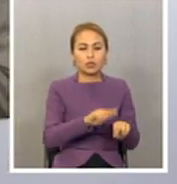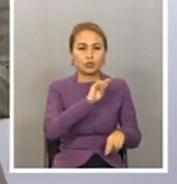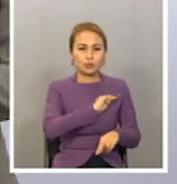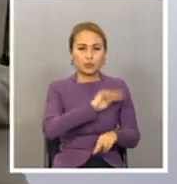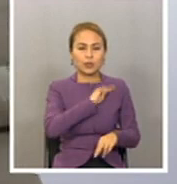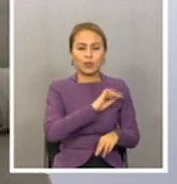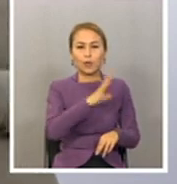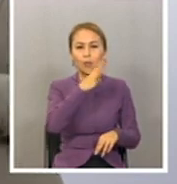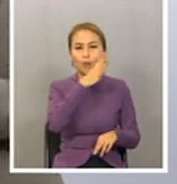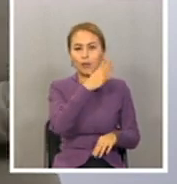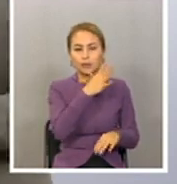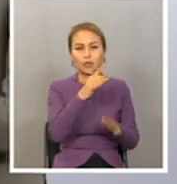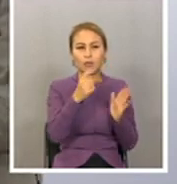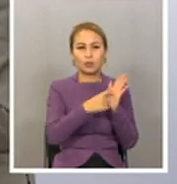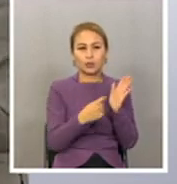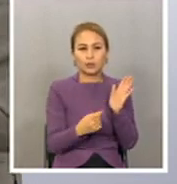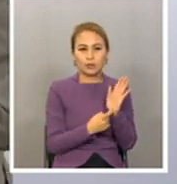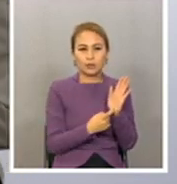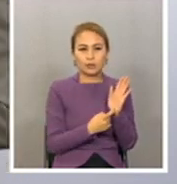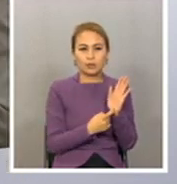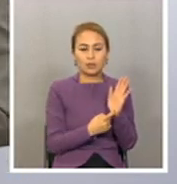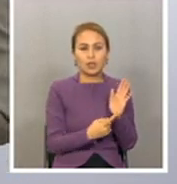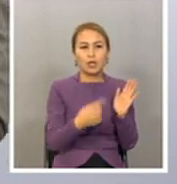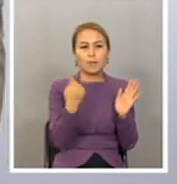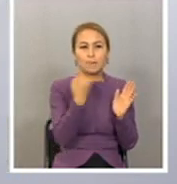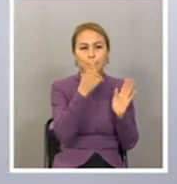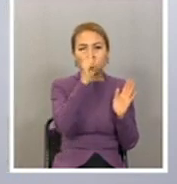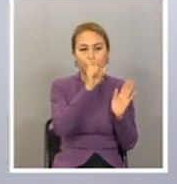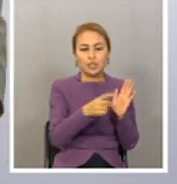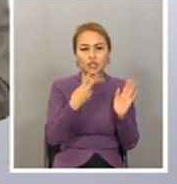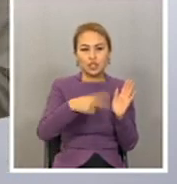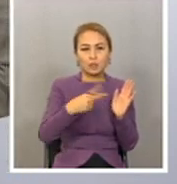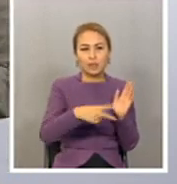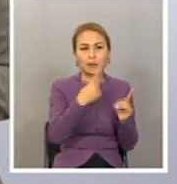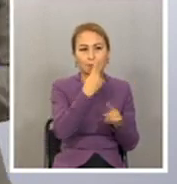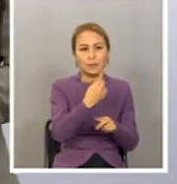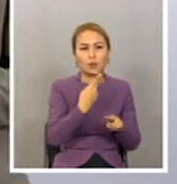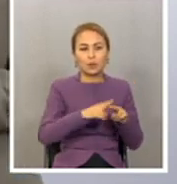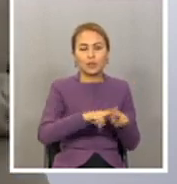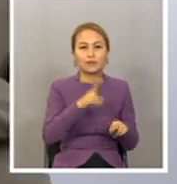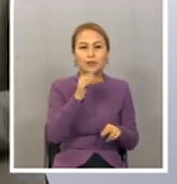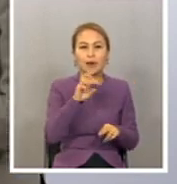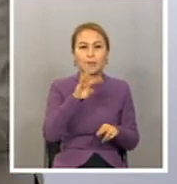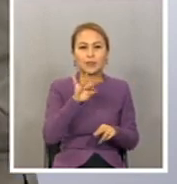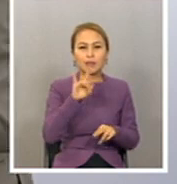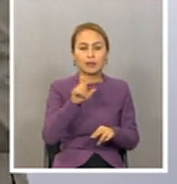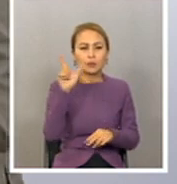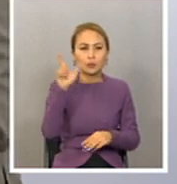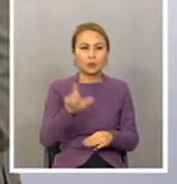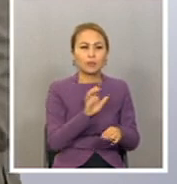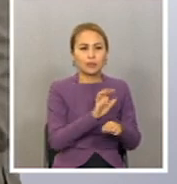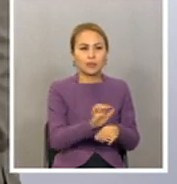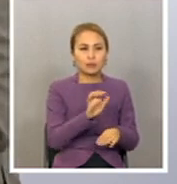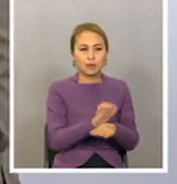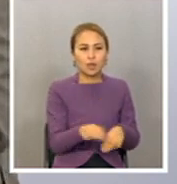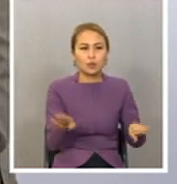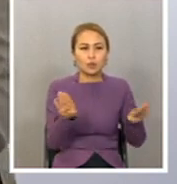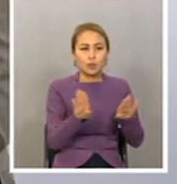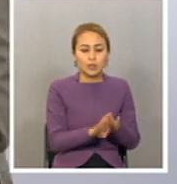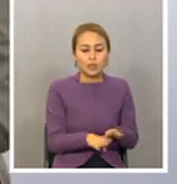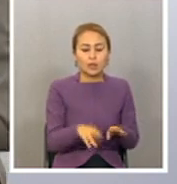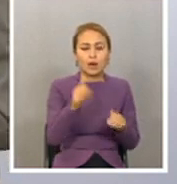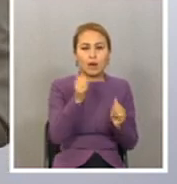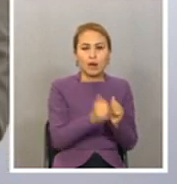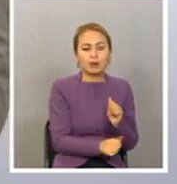уақытқа бөлінісі. Яғни бірінші 20-дан 1 деген ол Дамираның өнімділігі. Дәл сол сияқты әр